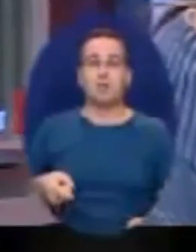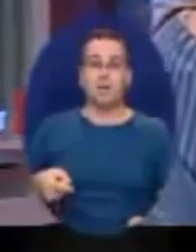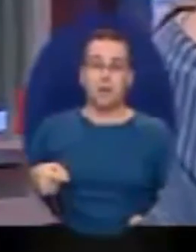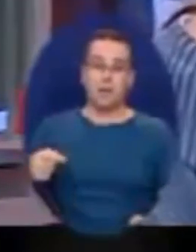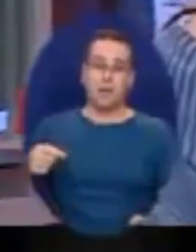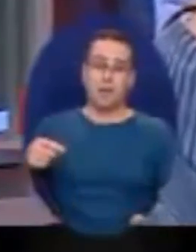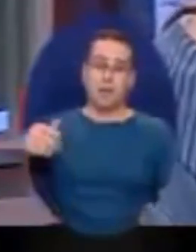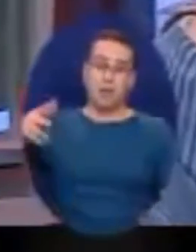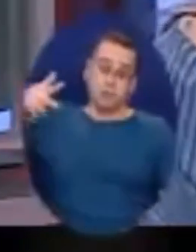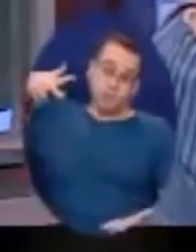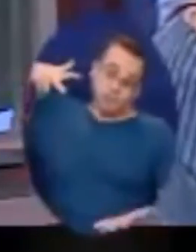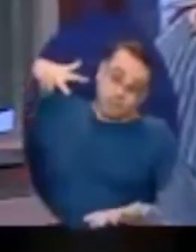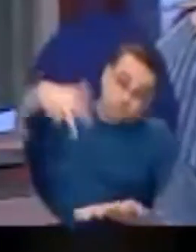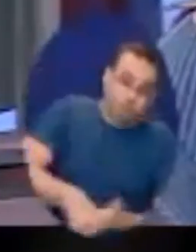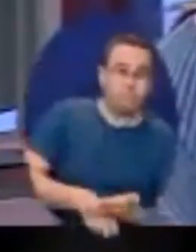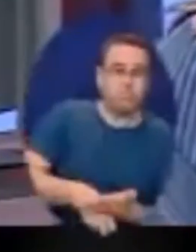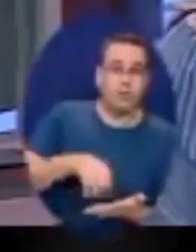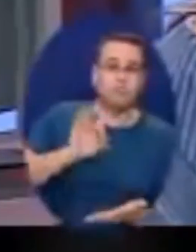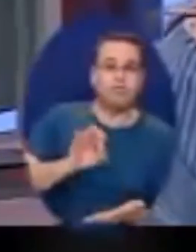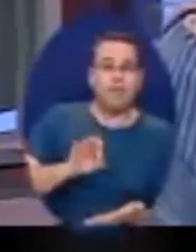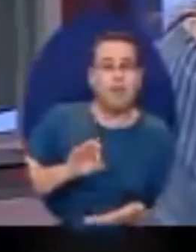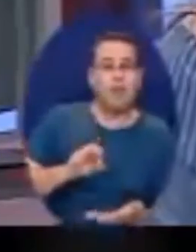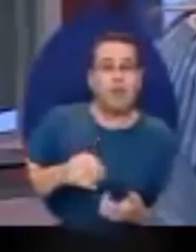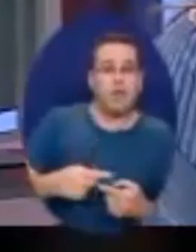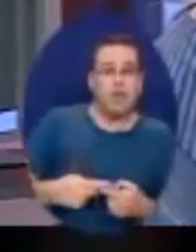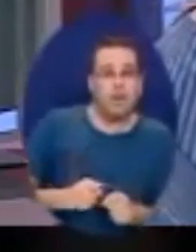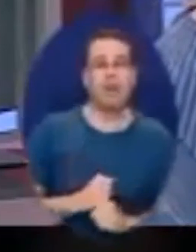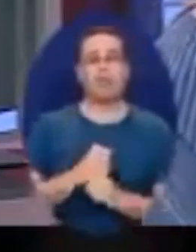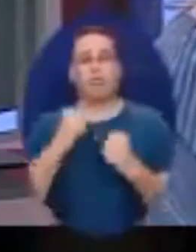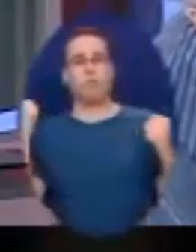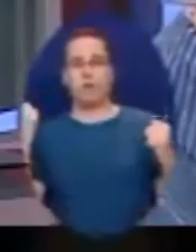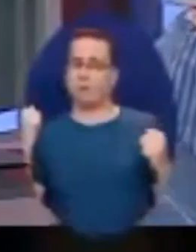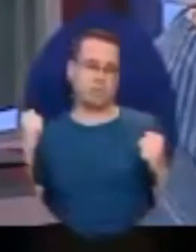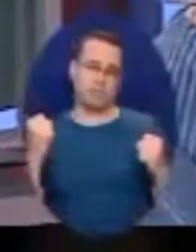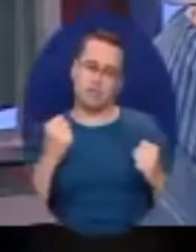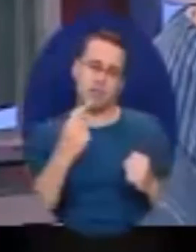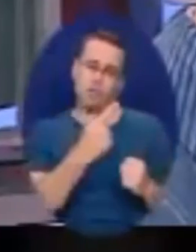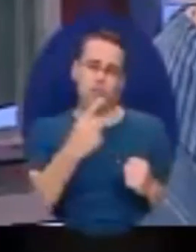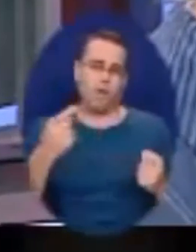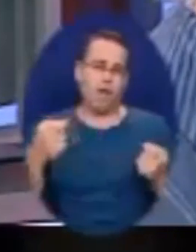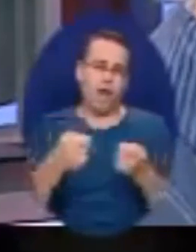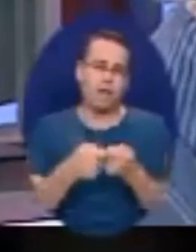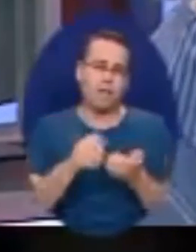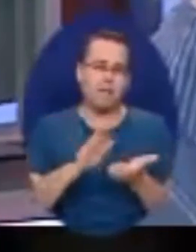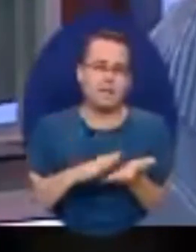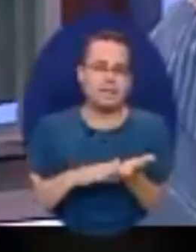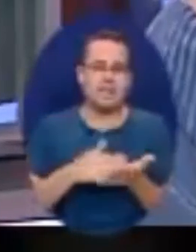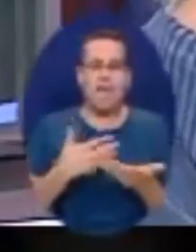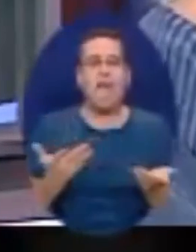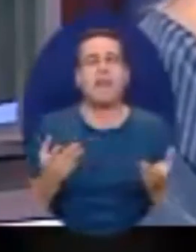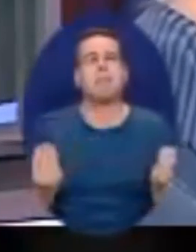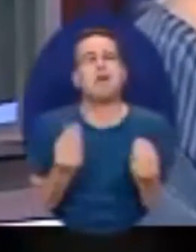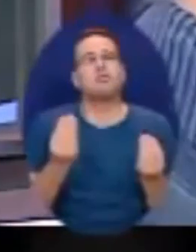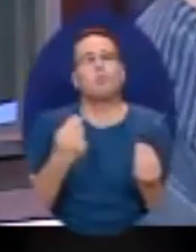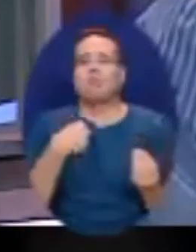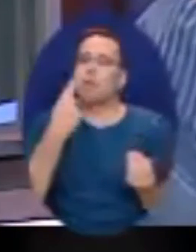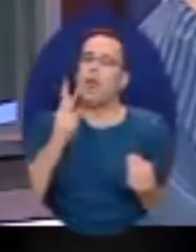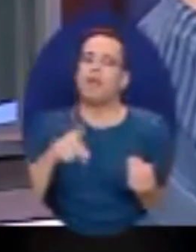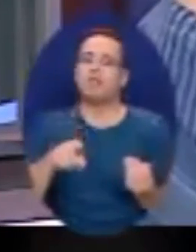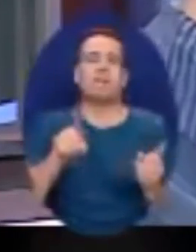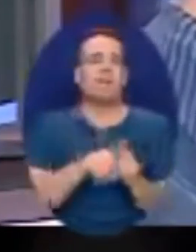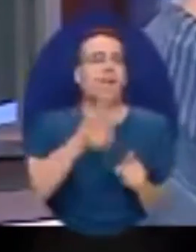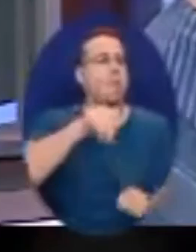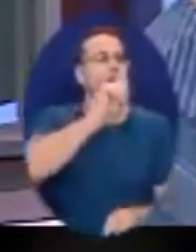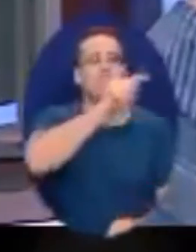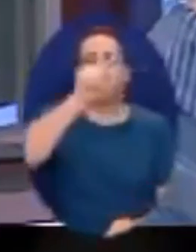כדי להתרומם ולהשתקם, כל אחד והקצב שלו, אין איזשהו מתכון או מרשם שאני יכולה לתת